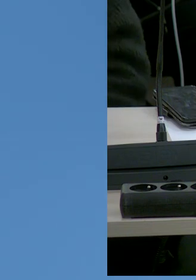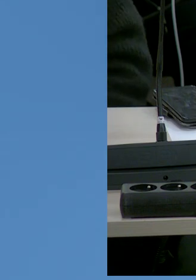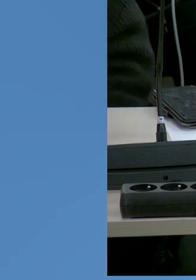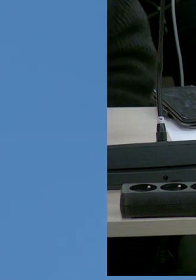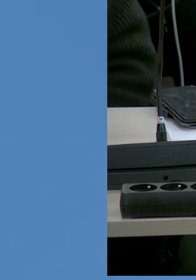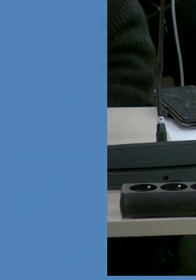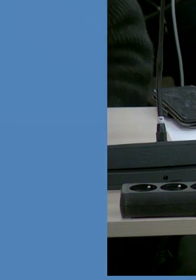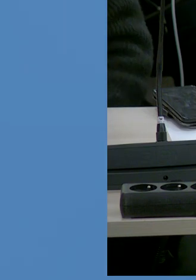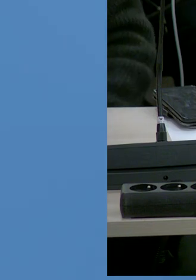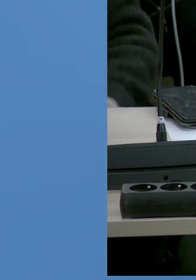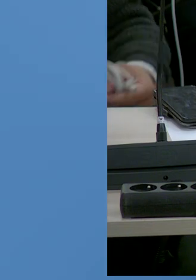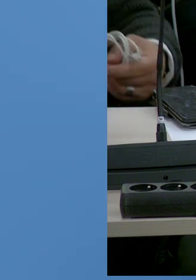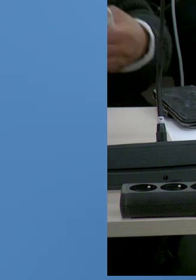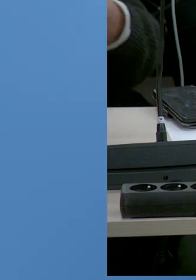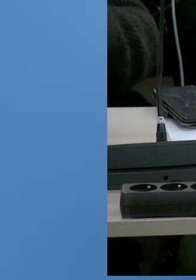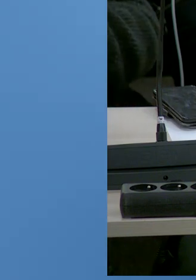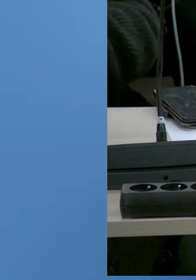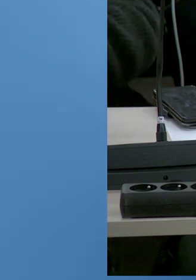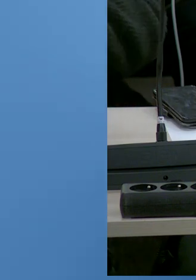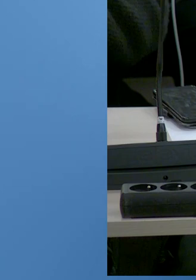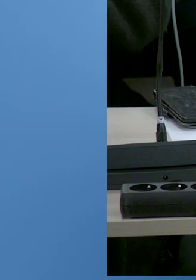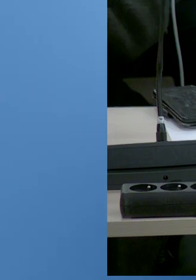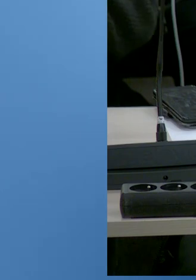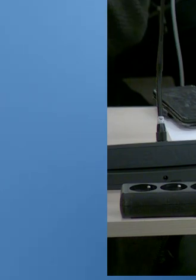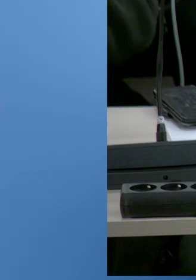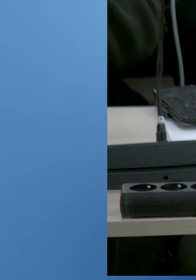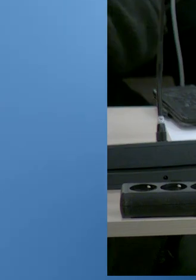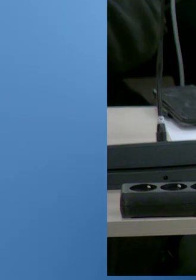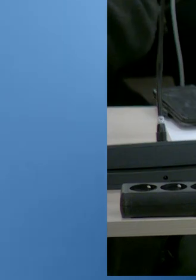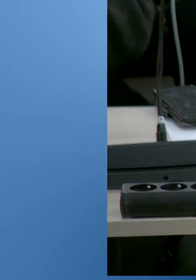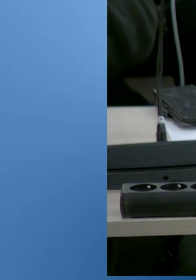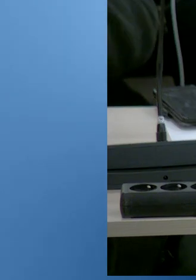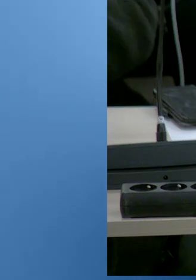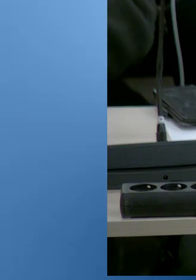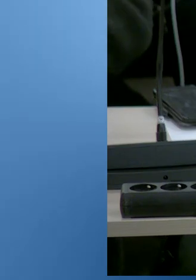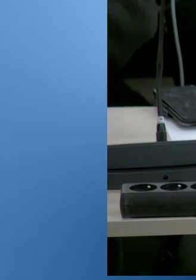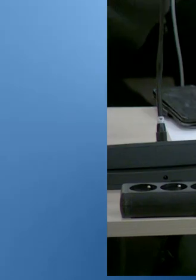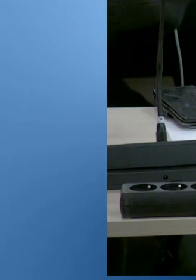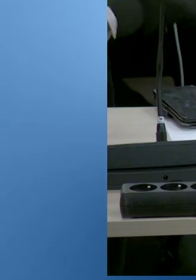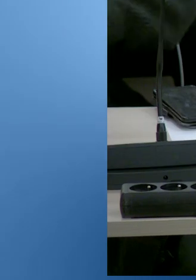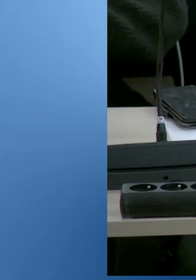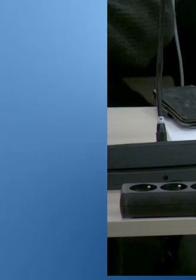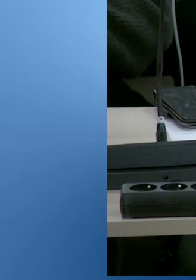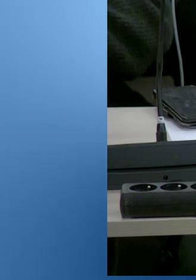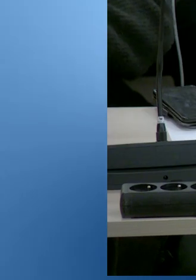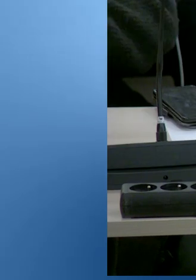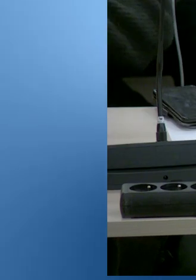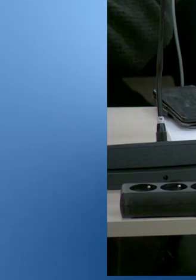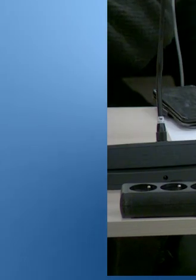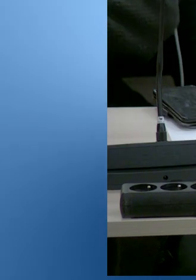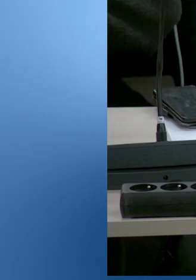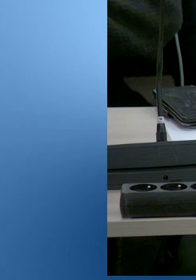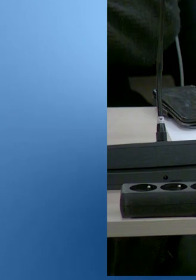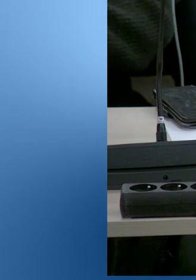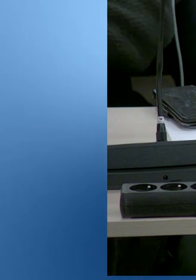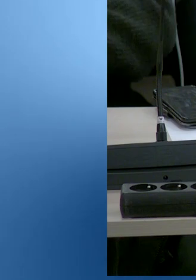des produits qui sont imputables sur les différentes années du théâtre de Grenoble et puis je profite de cette intervention pour renouveler la question que je vous avais